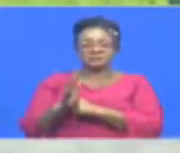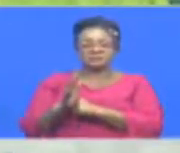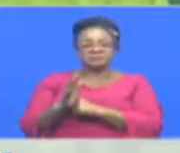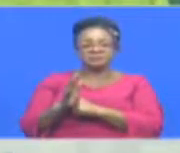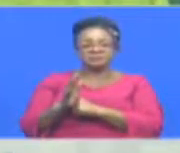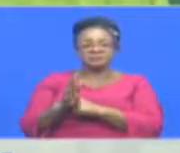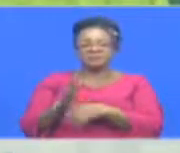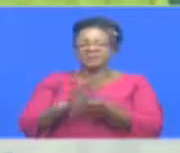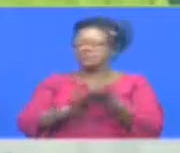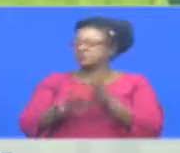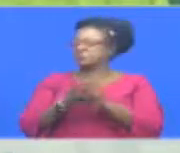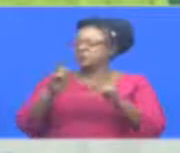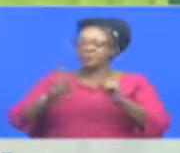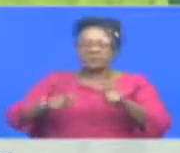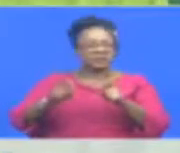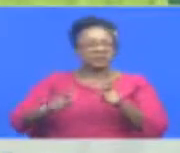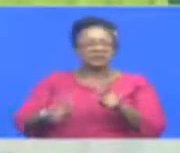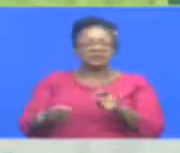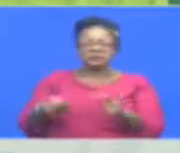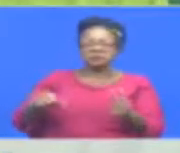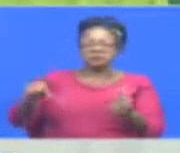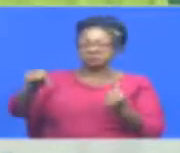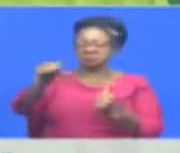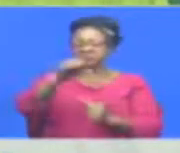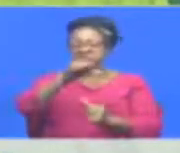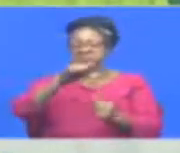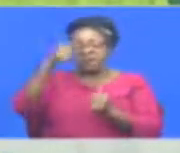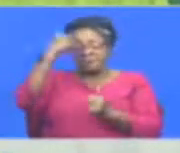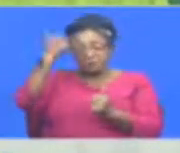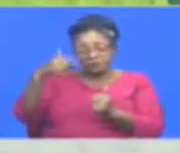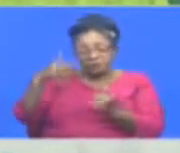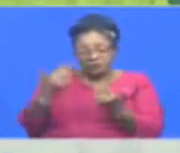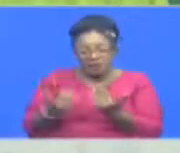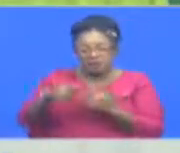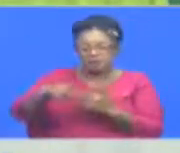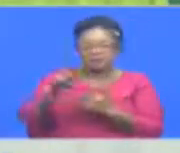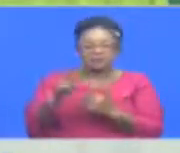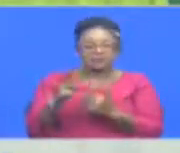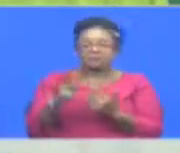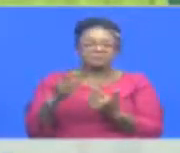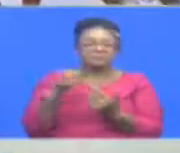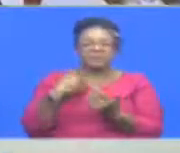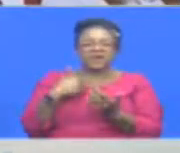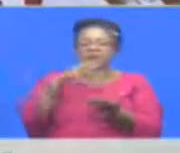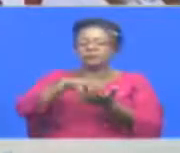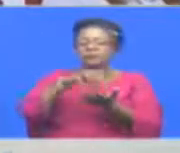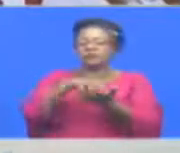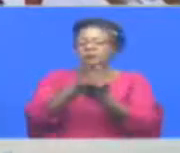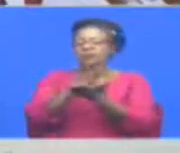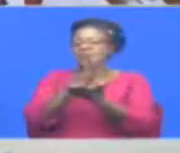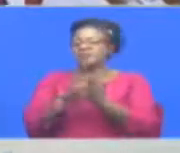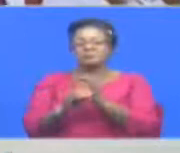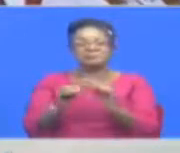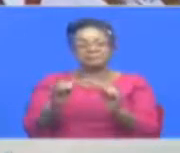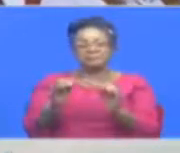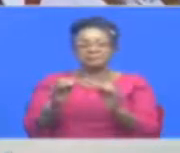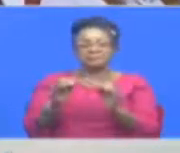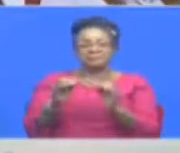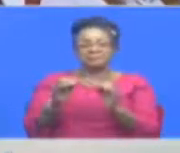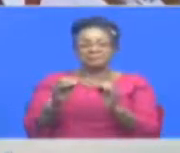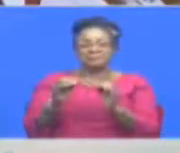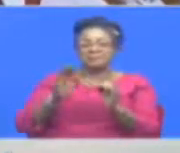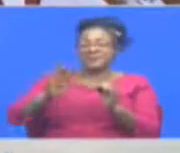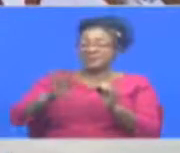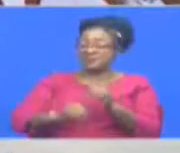Hakuna haja tena ya kumzunguka kwa sababu sasa hakuna vyeo ya kugawana. Kauli yake Ruto ikiongezwa nguvu